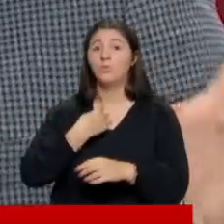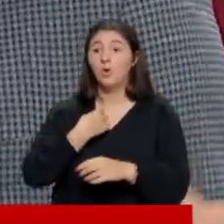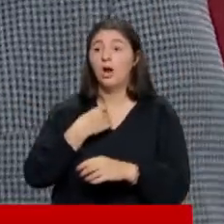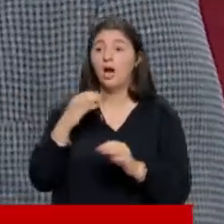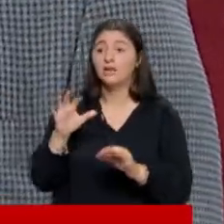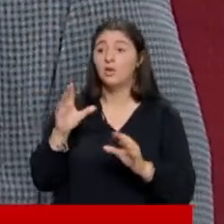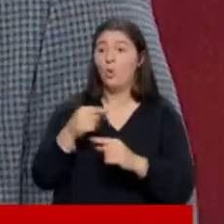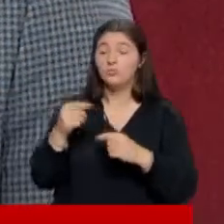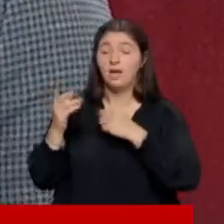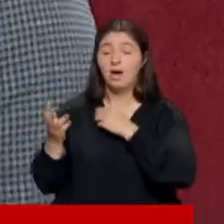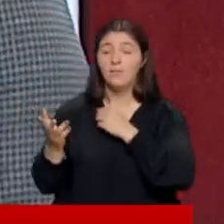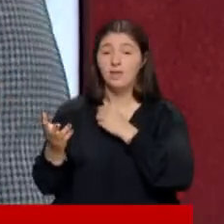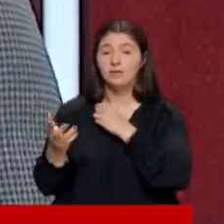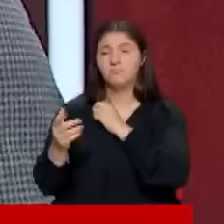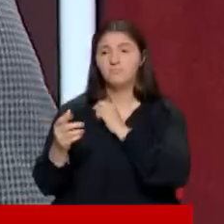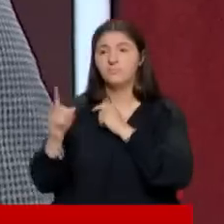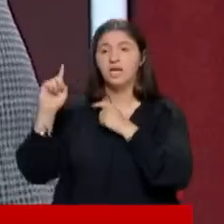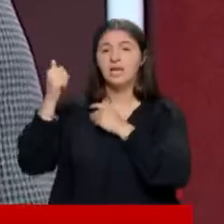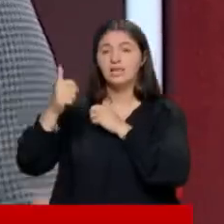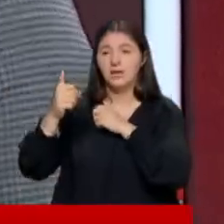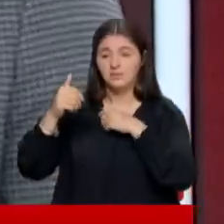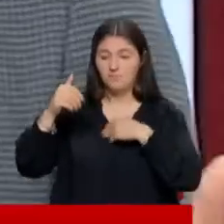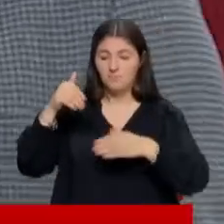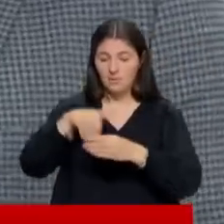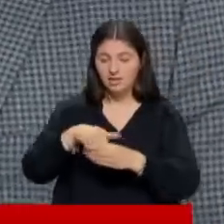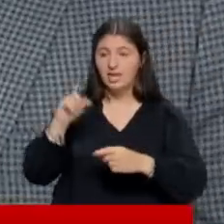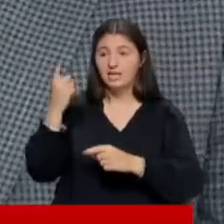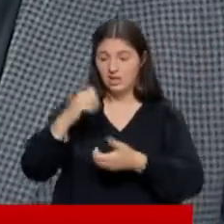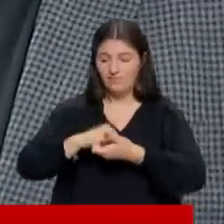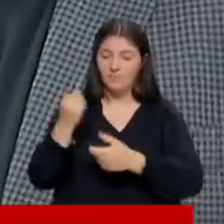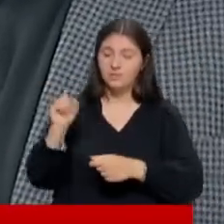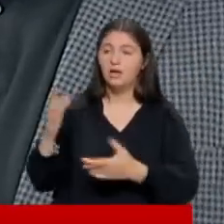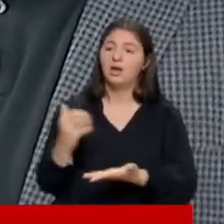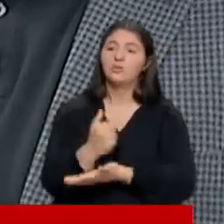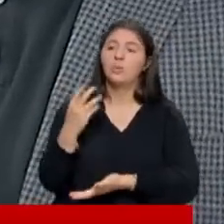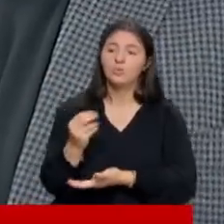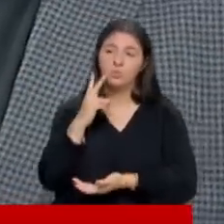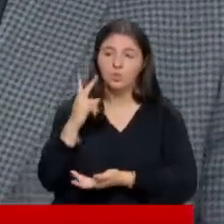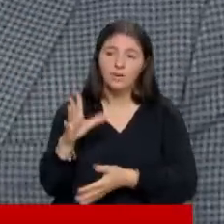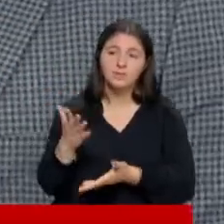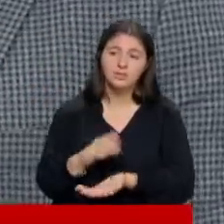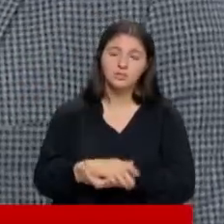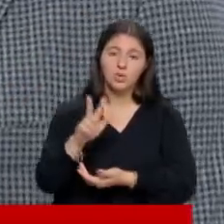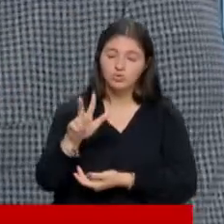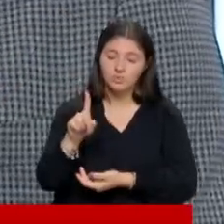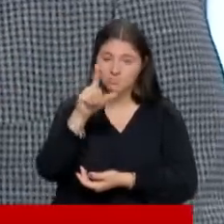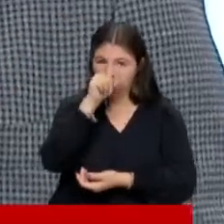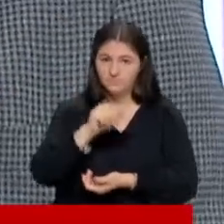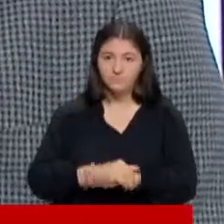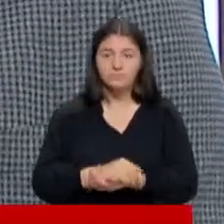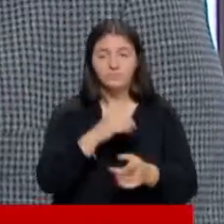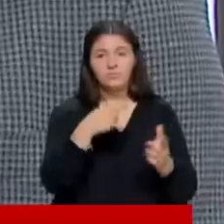kadar olumsuzluğa rağmen iktidar partisinin iktidar ittifakının bir daha kazandığını görebiliriz 31 Mart